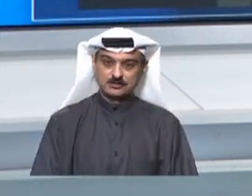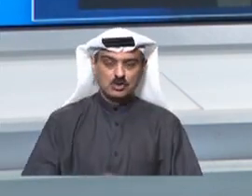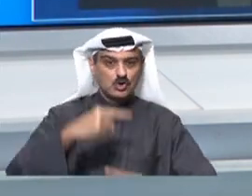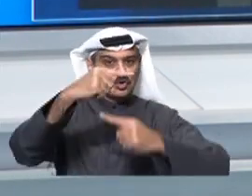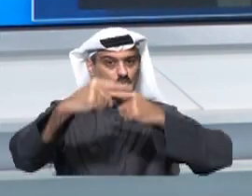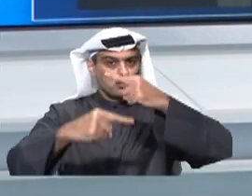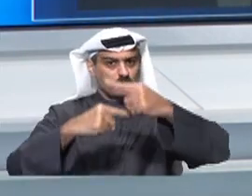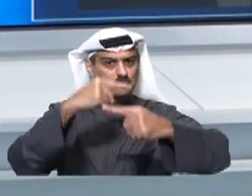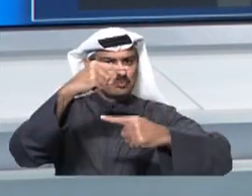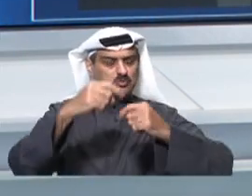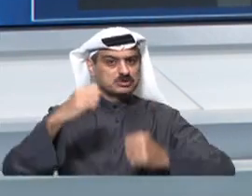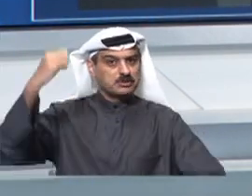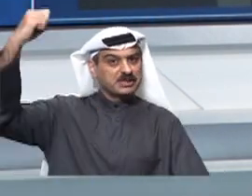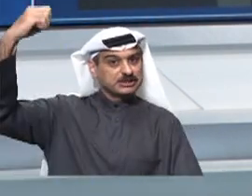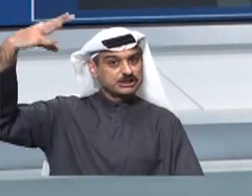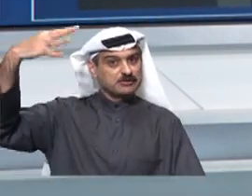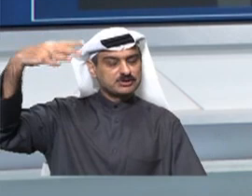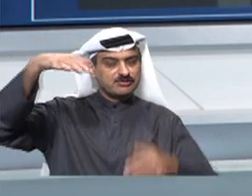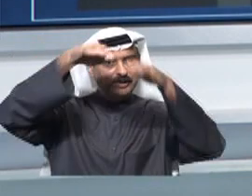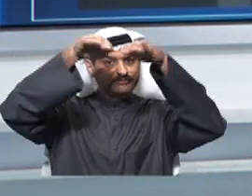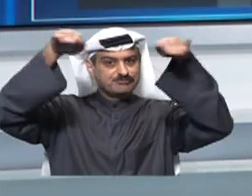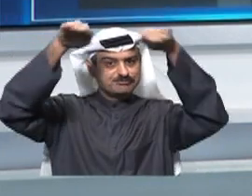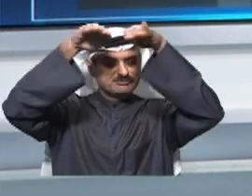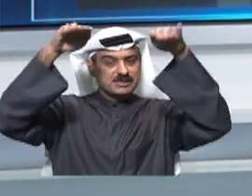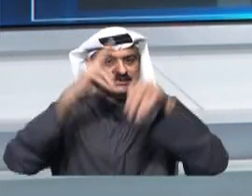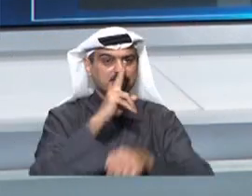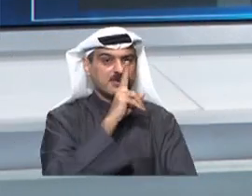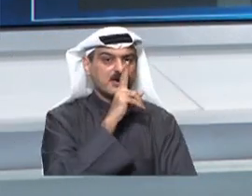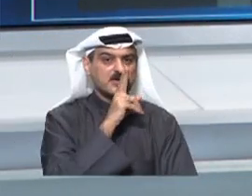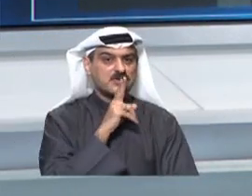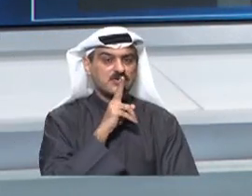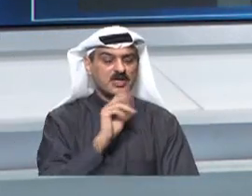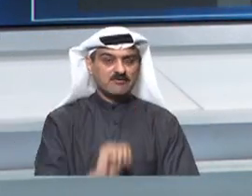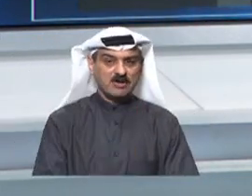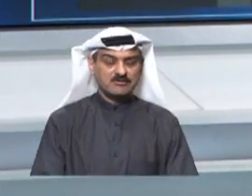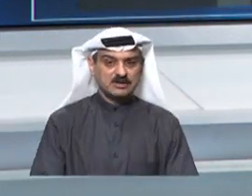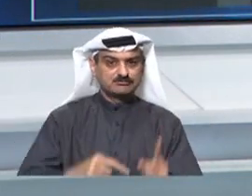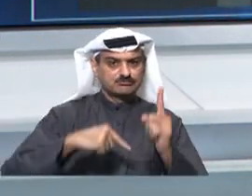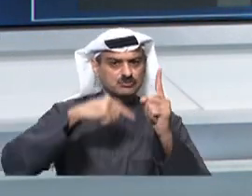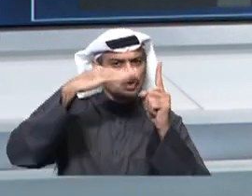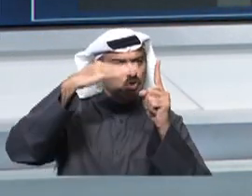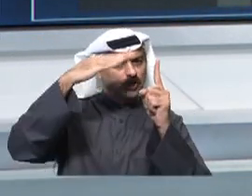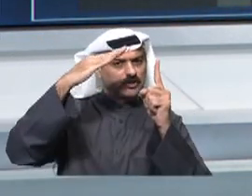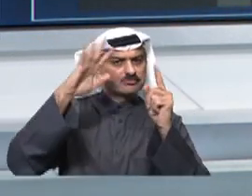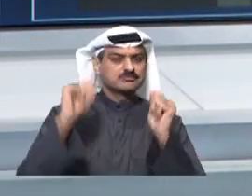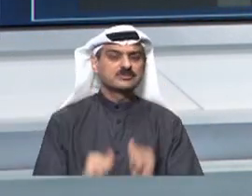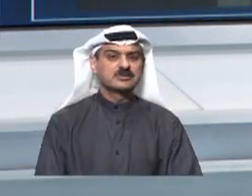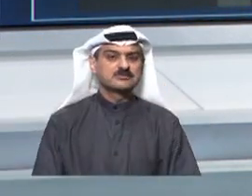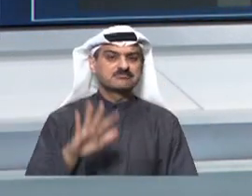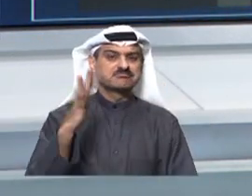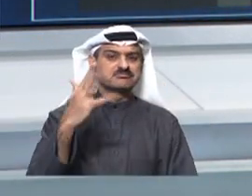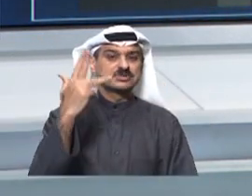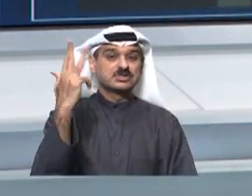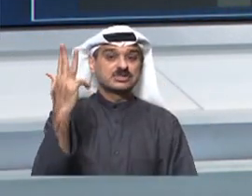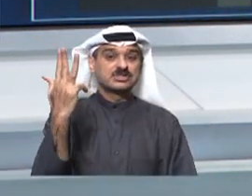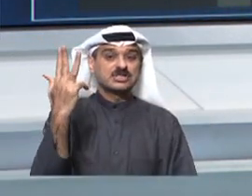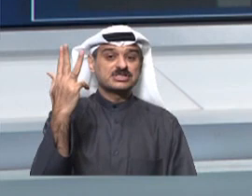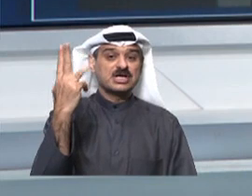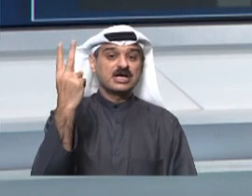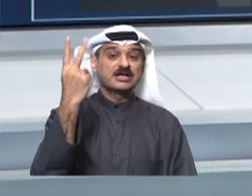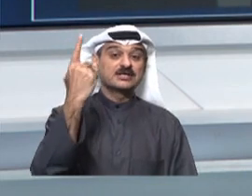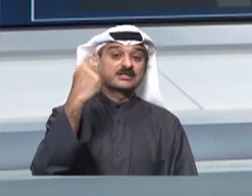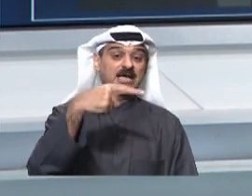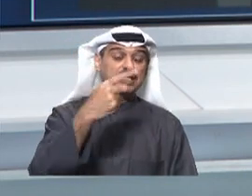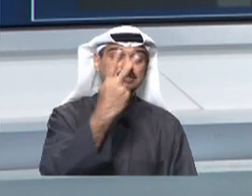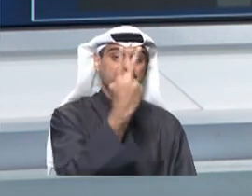أيضا في الأجواء المشمسة مع السماء صافية بشكل عام وخالية من السحب، العظمى المتوقعة قد تصل ما بين 19 إلى 22